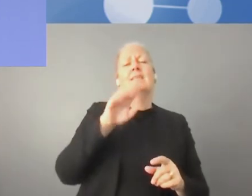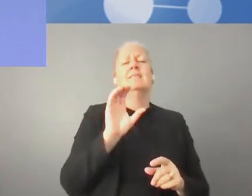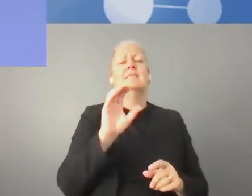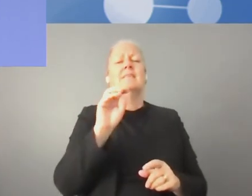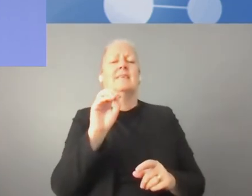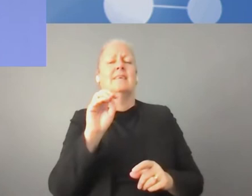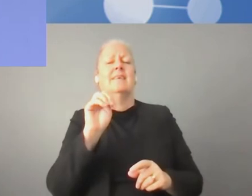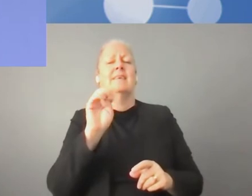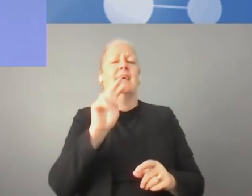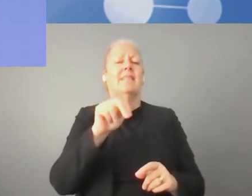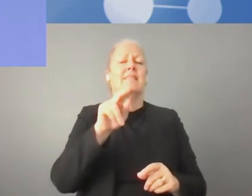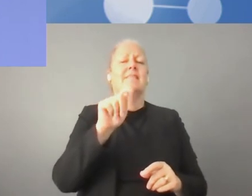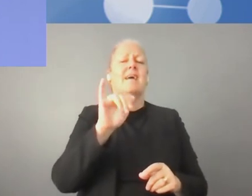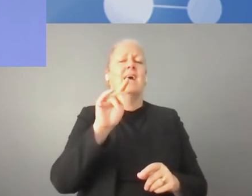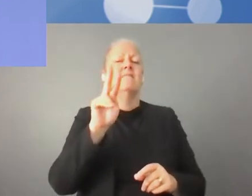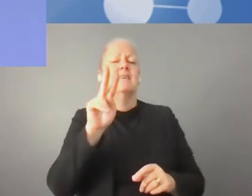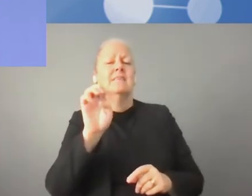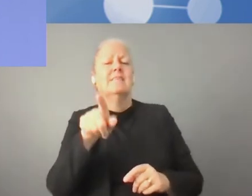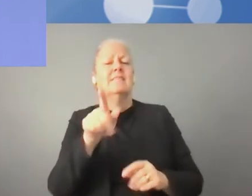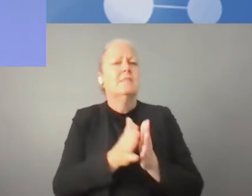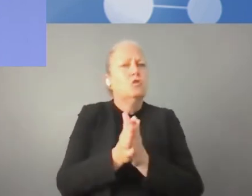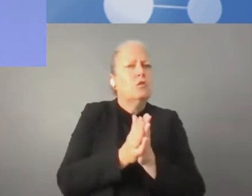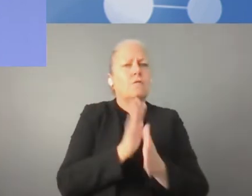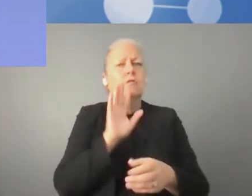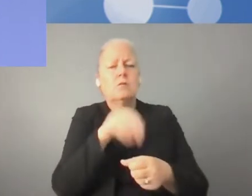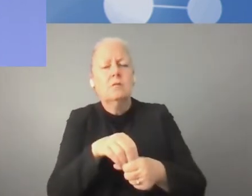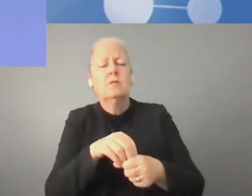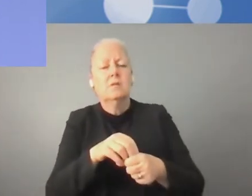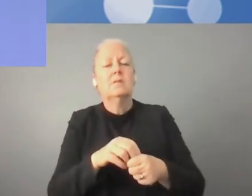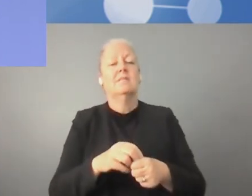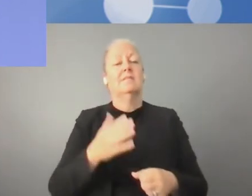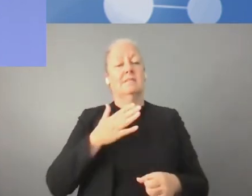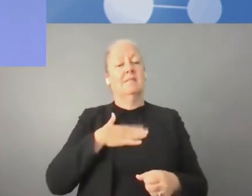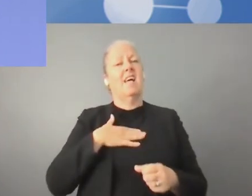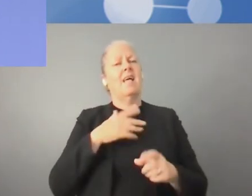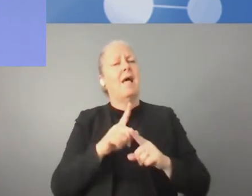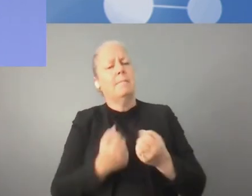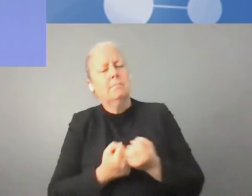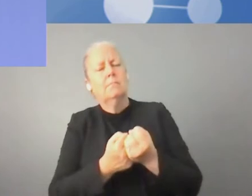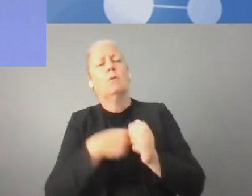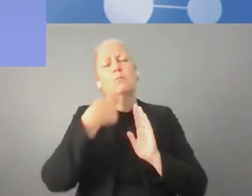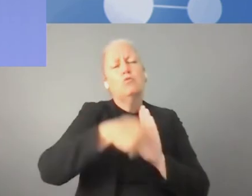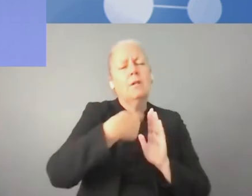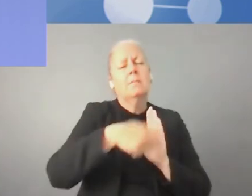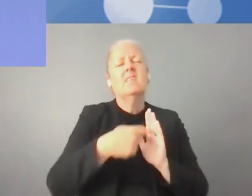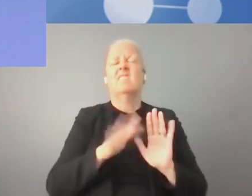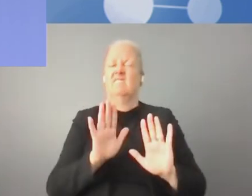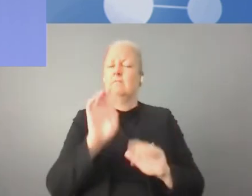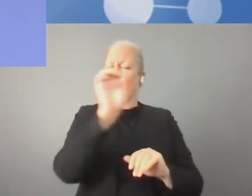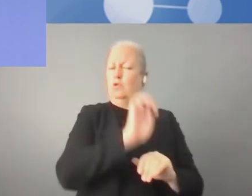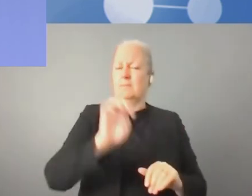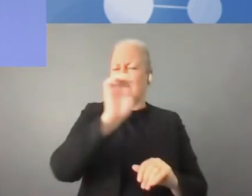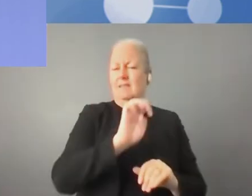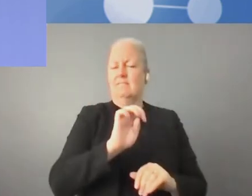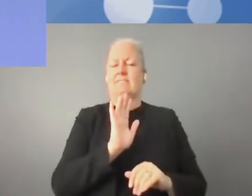正确的一些政策，正确的一些法案，通过